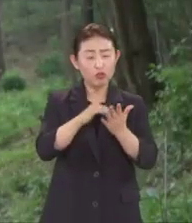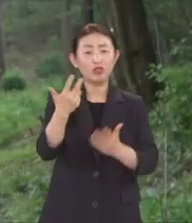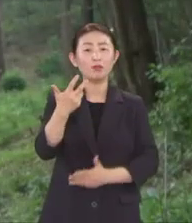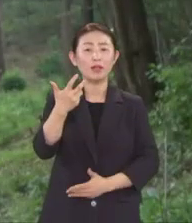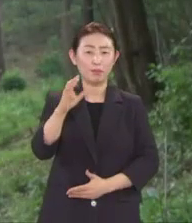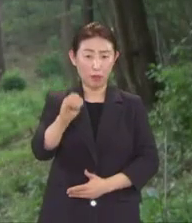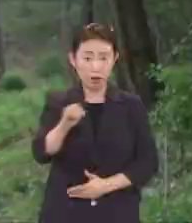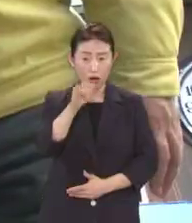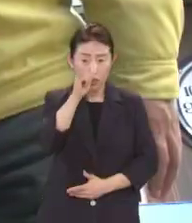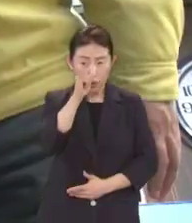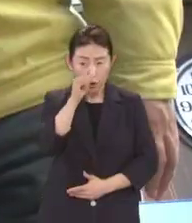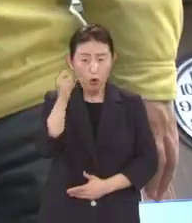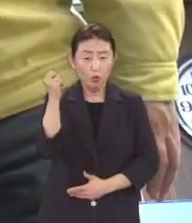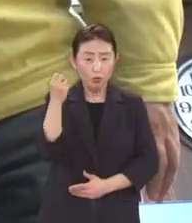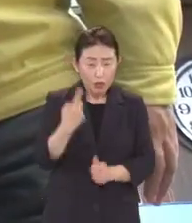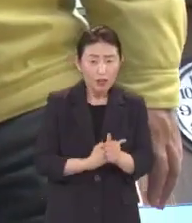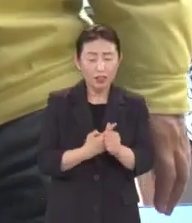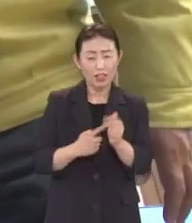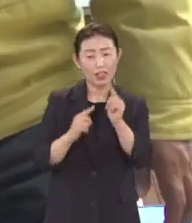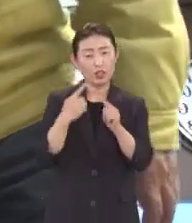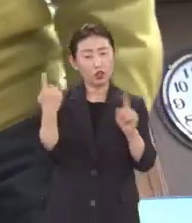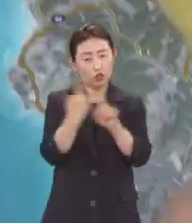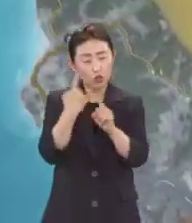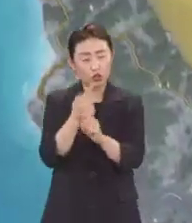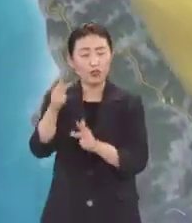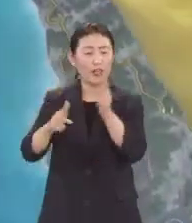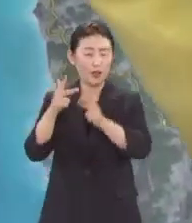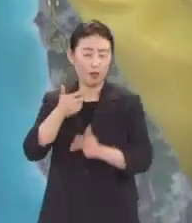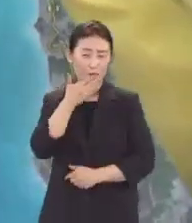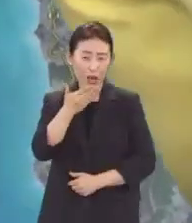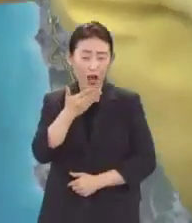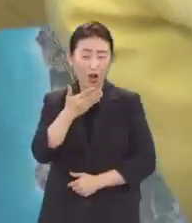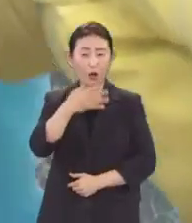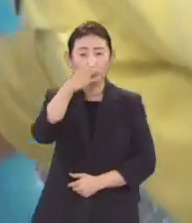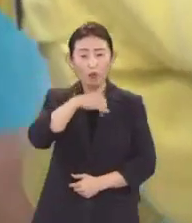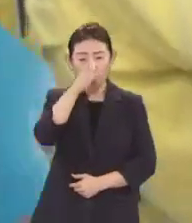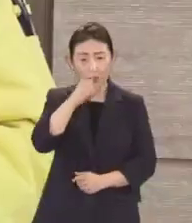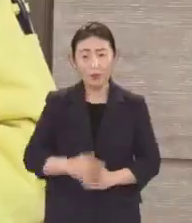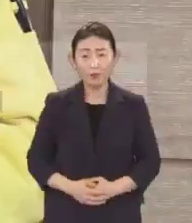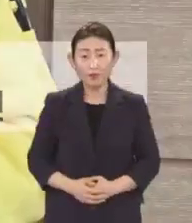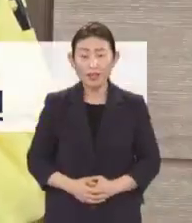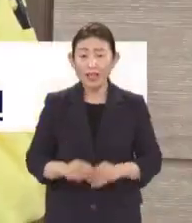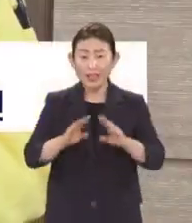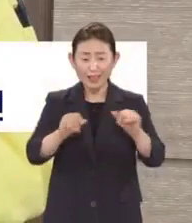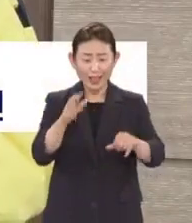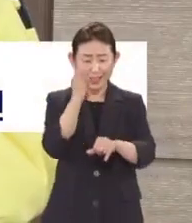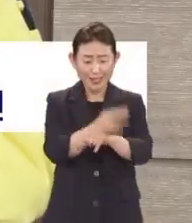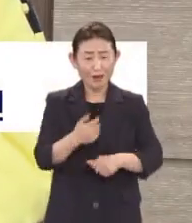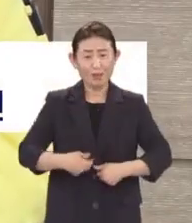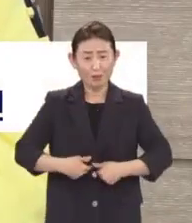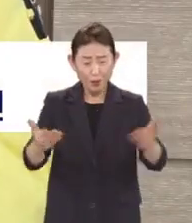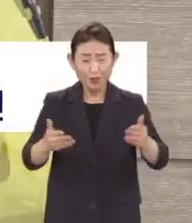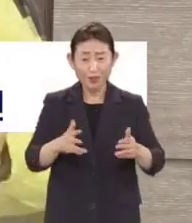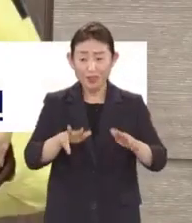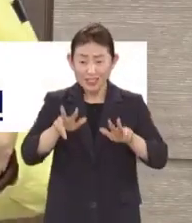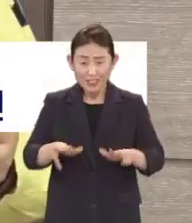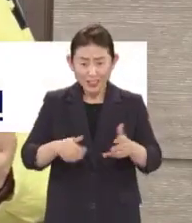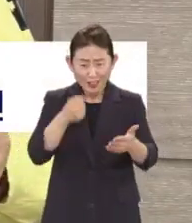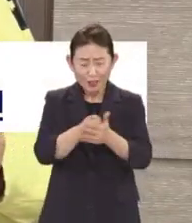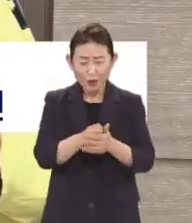핵심인 치유산업과 연계가 가능하다는 게 강점입니다. 별도의 땅을 사지 않고 바로 옮길 수가